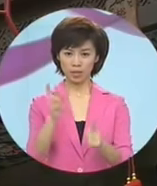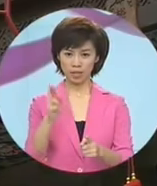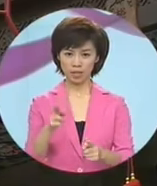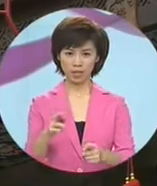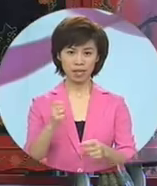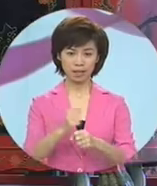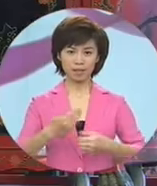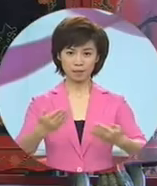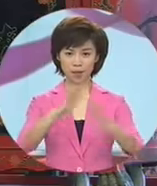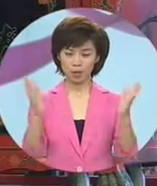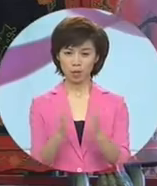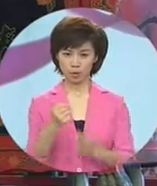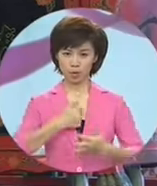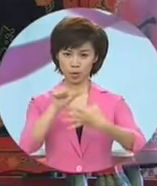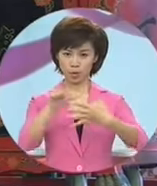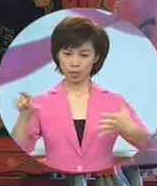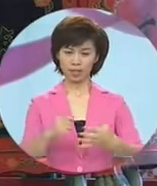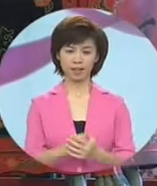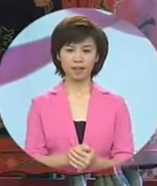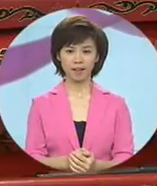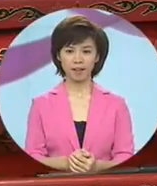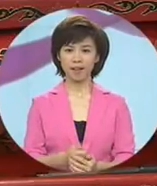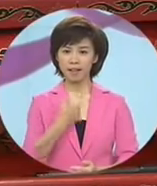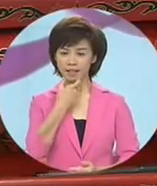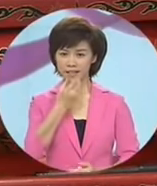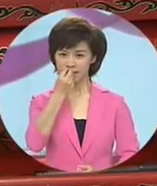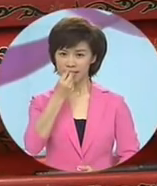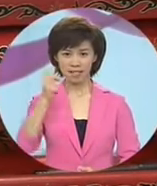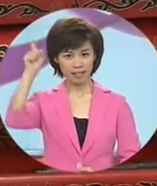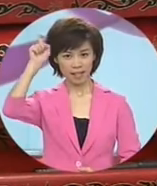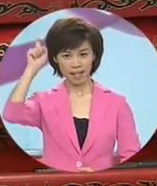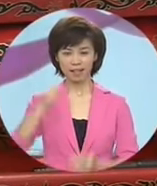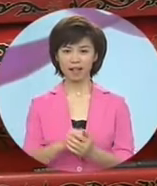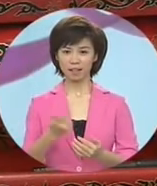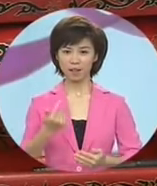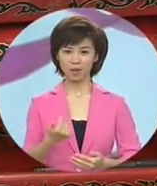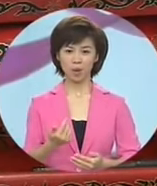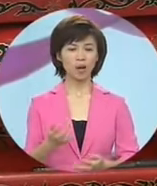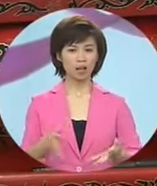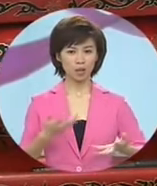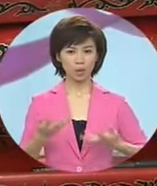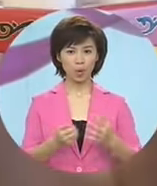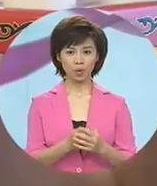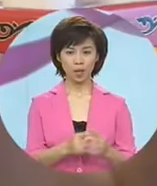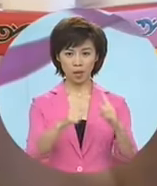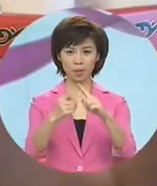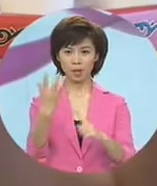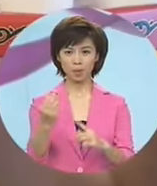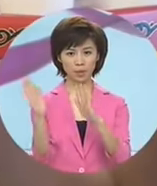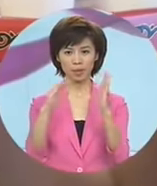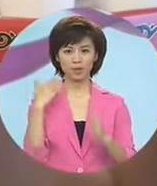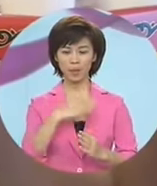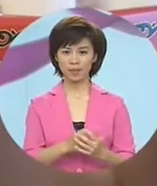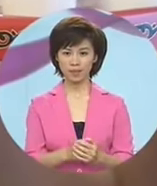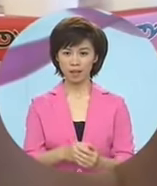街的传统文化主题亮体彩衣。喜气洋洋的红灯笼营造出浓浓的民族风情，货郎车上的清香热